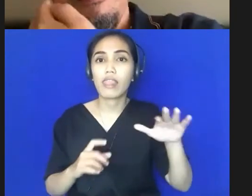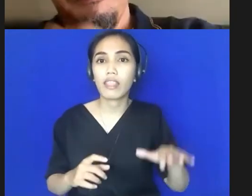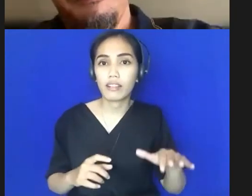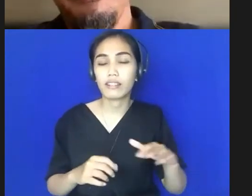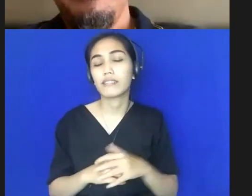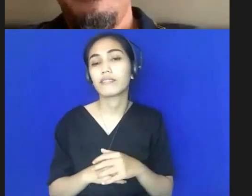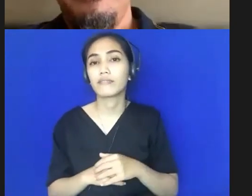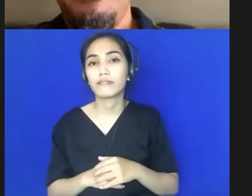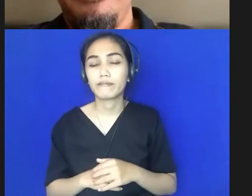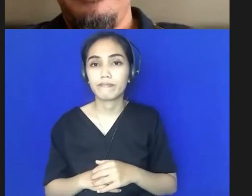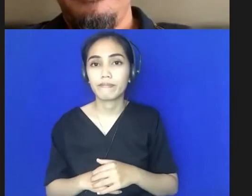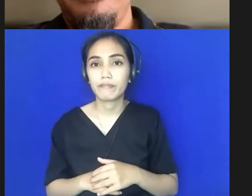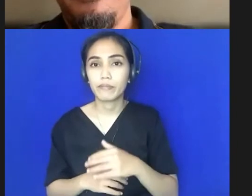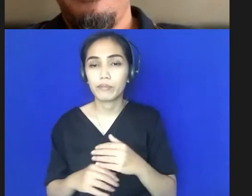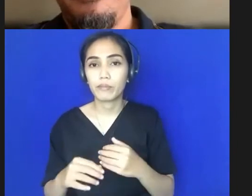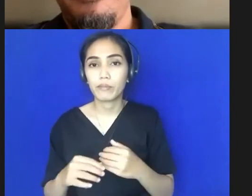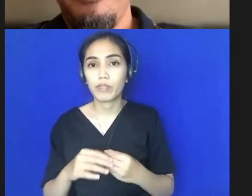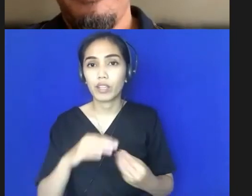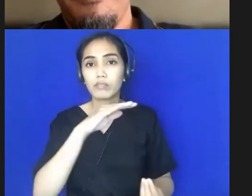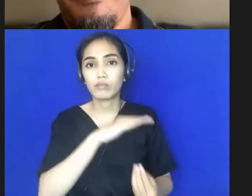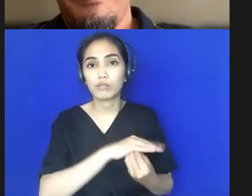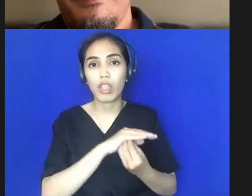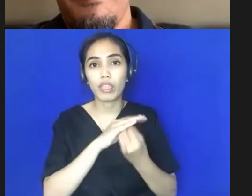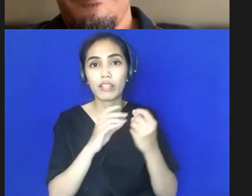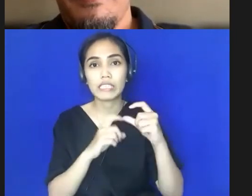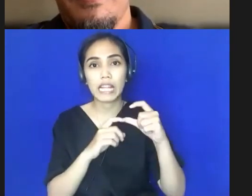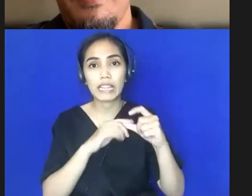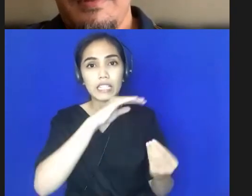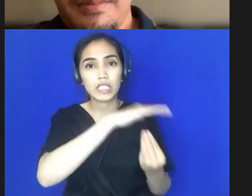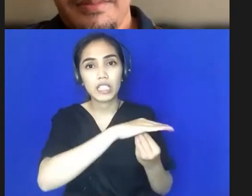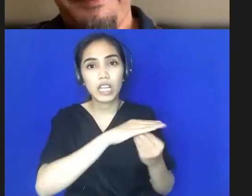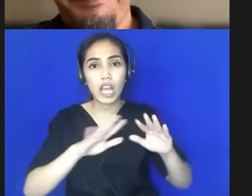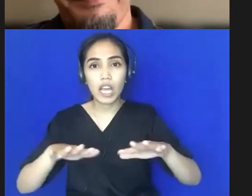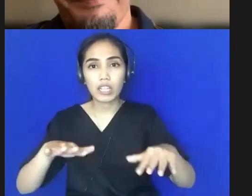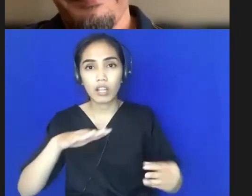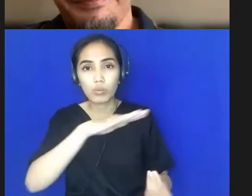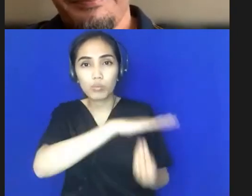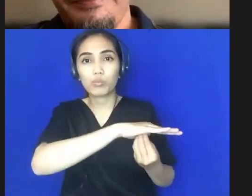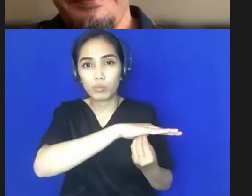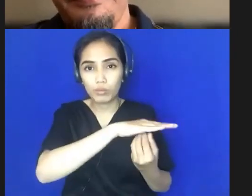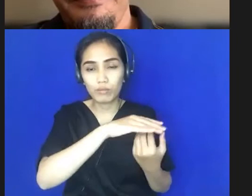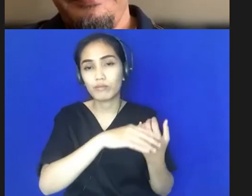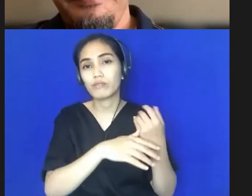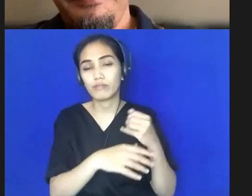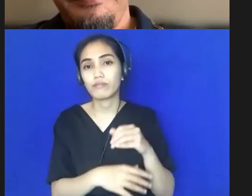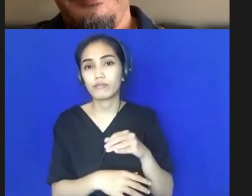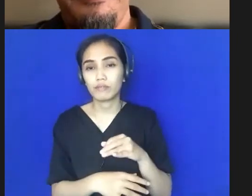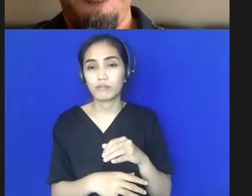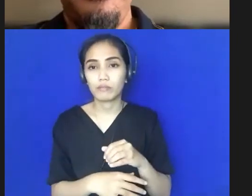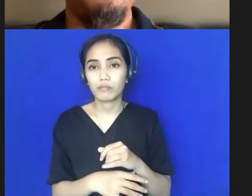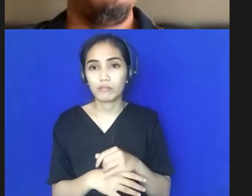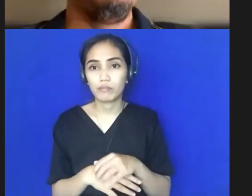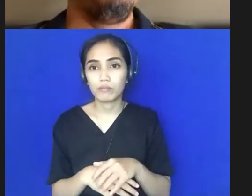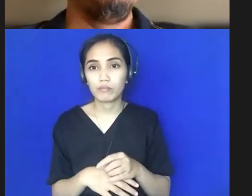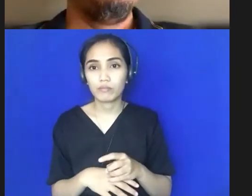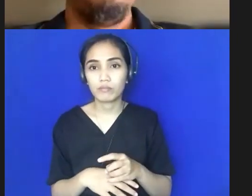Pru. Mudah-mudahan tadi Adik Novan sempat juga mendengar interpretasinya ya, untuk apa yang tadi disampaikan